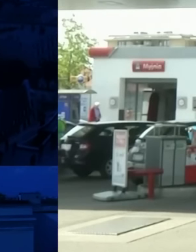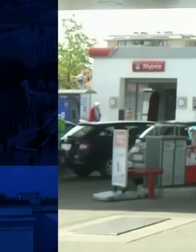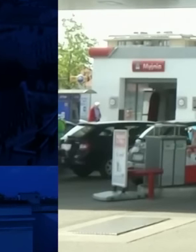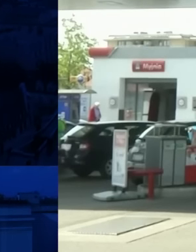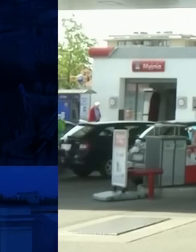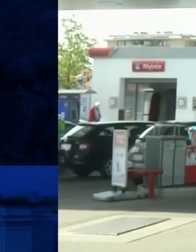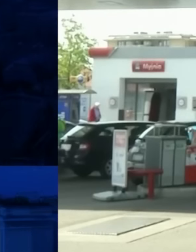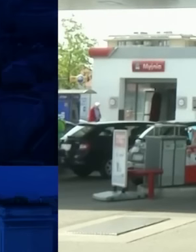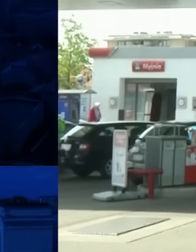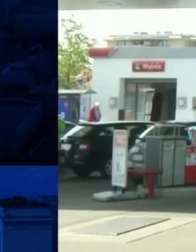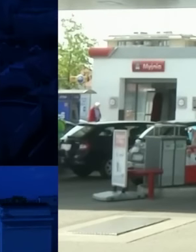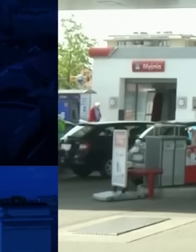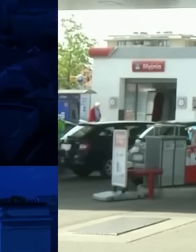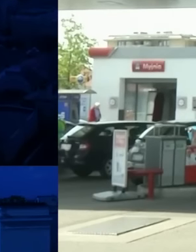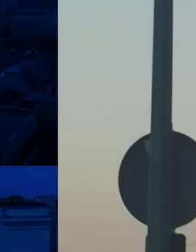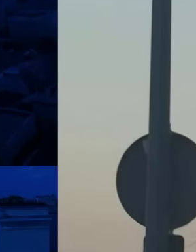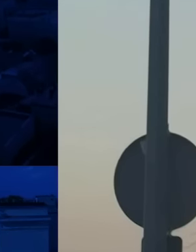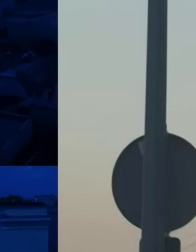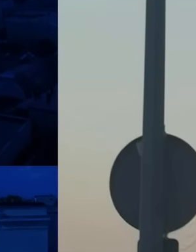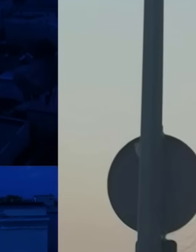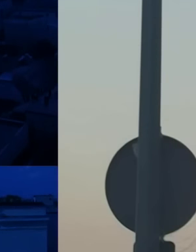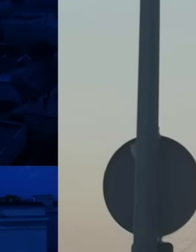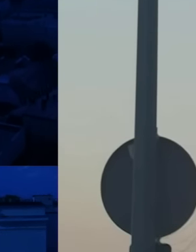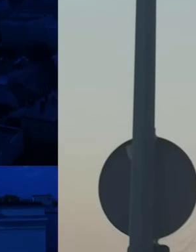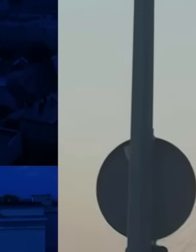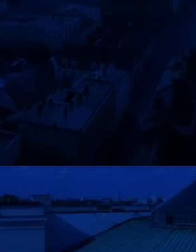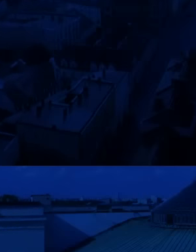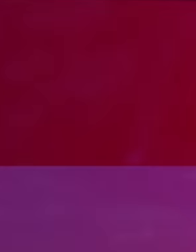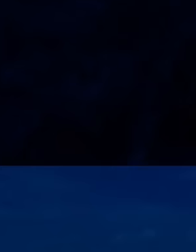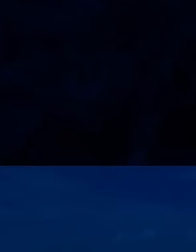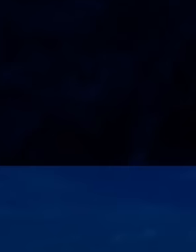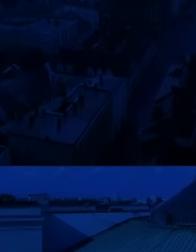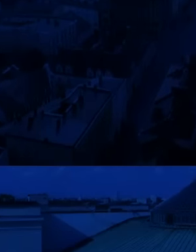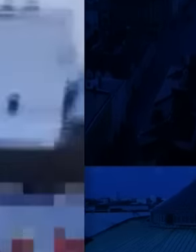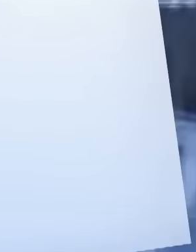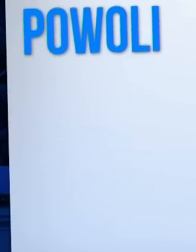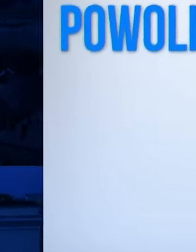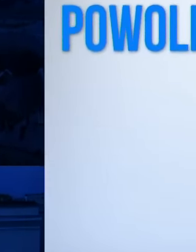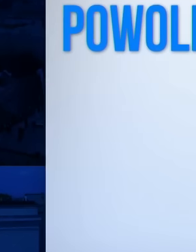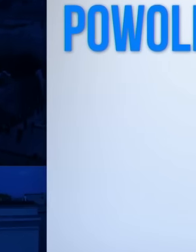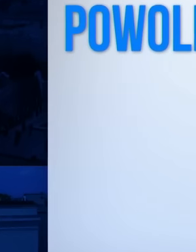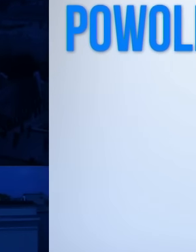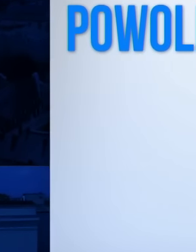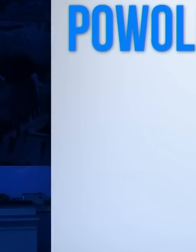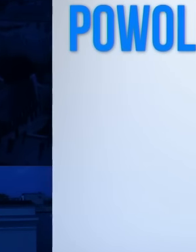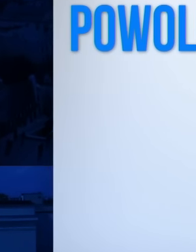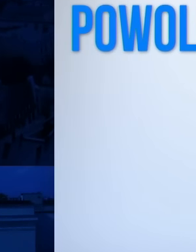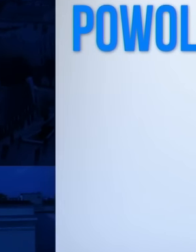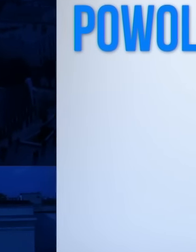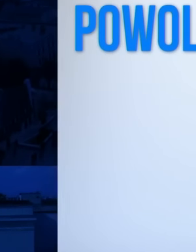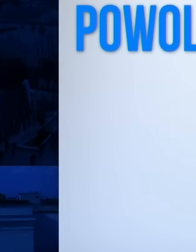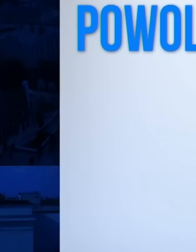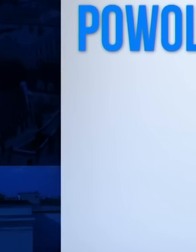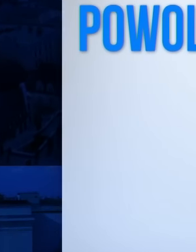odpisa w intere szuka afer tam gdzie ich nie ma i pyta ile obecnie kosztuje paliwo w ekspresie plus zaprosimy na majówkę z